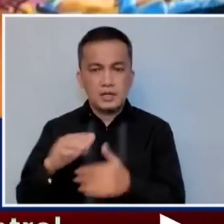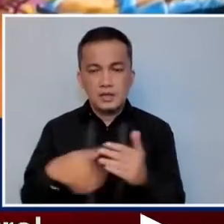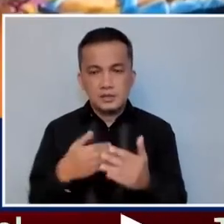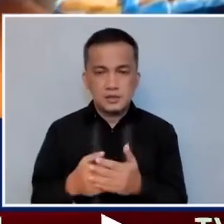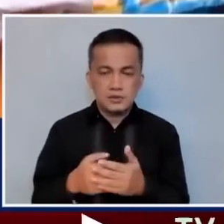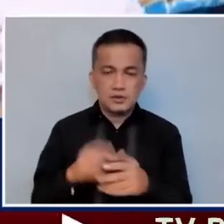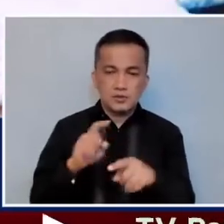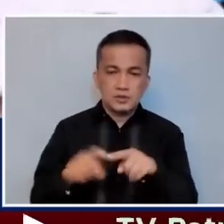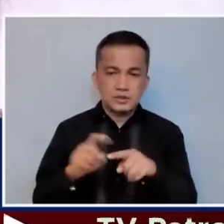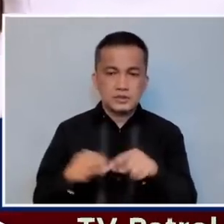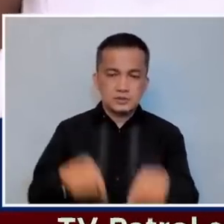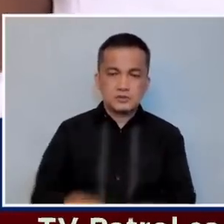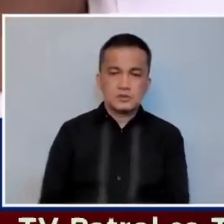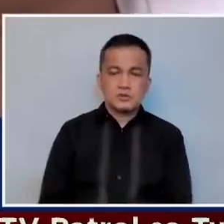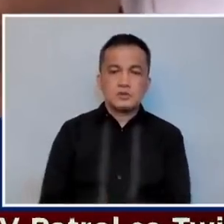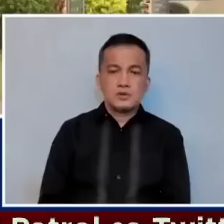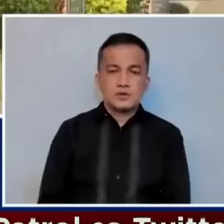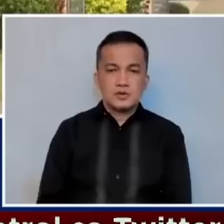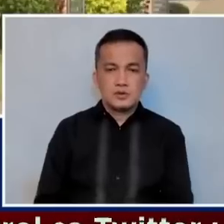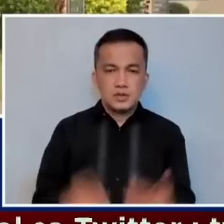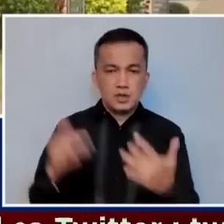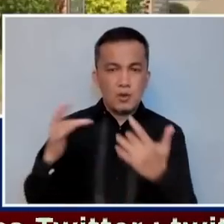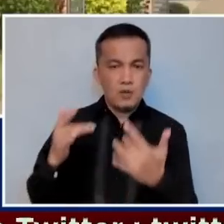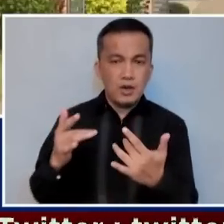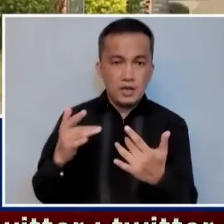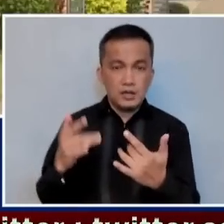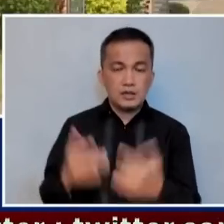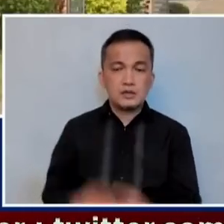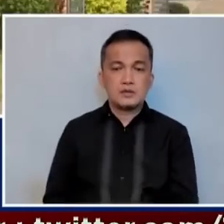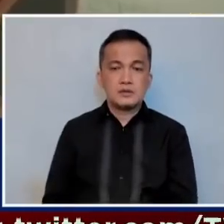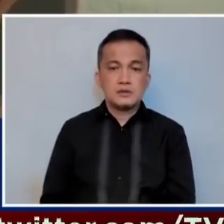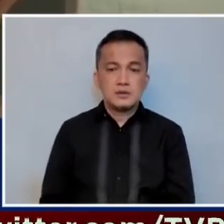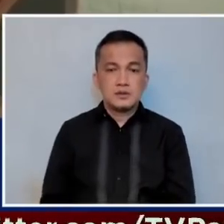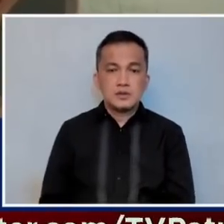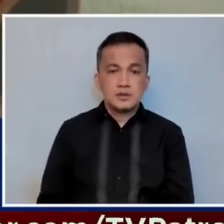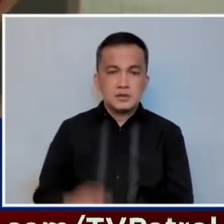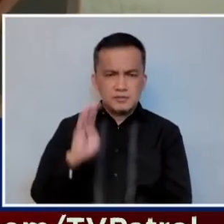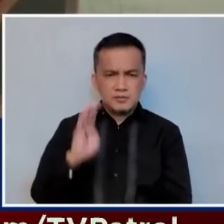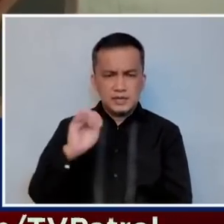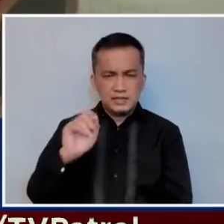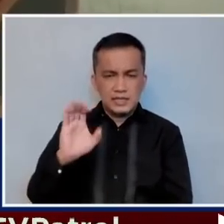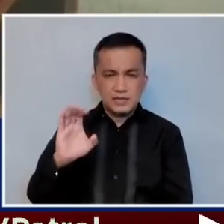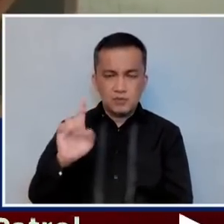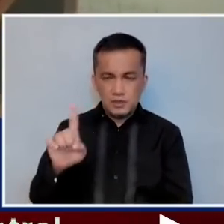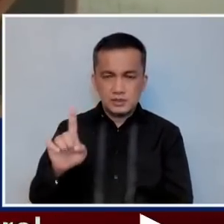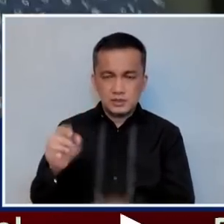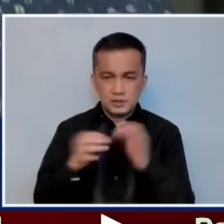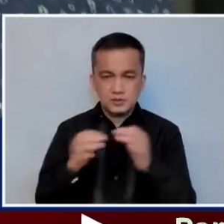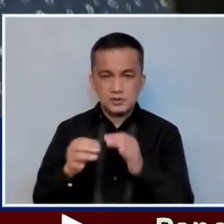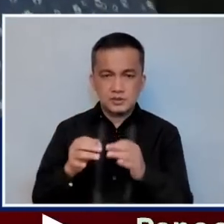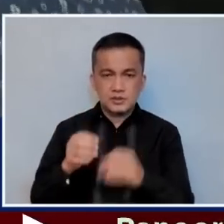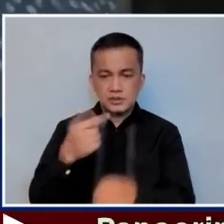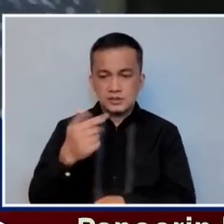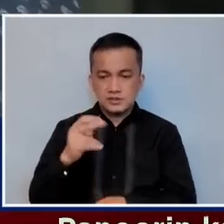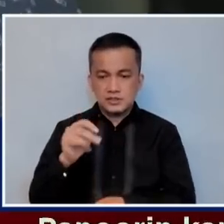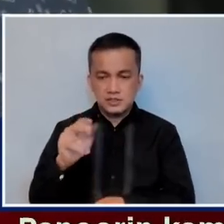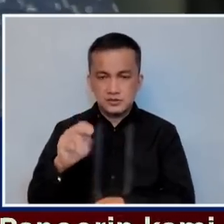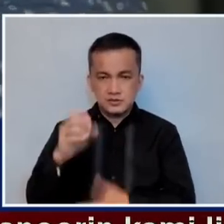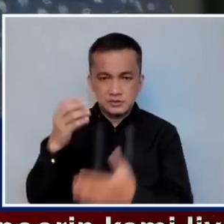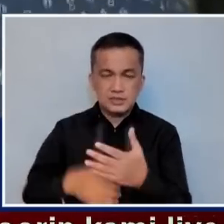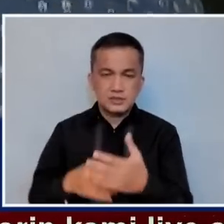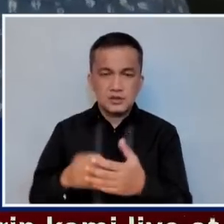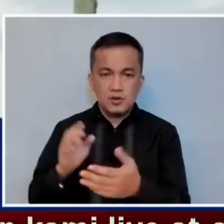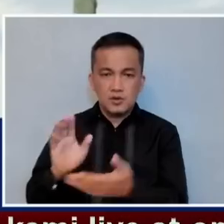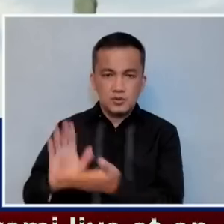dito. Kawawa na kami eh. Paliwanag ng Batelec 1, tumaas ang kanilang generation charge dahil tumaas ang presyo